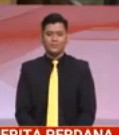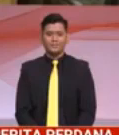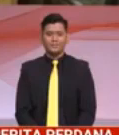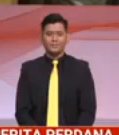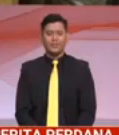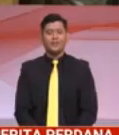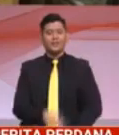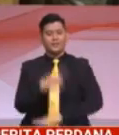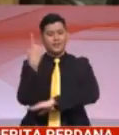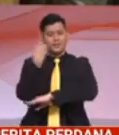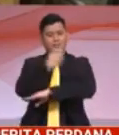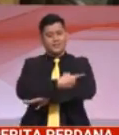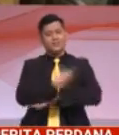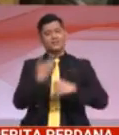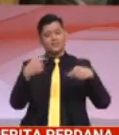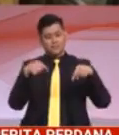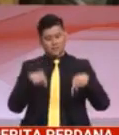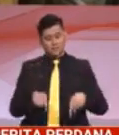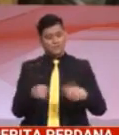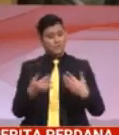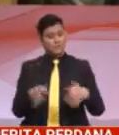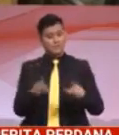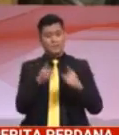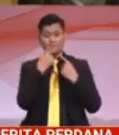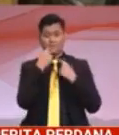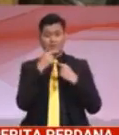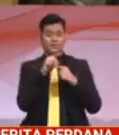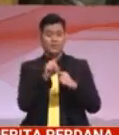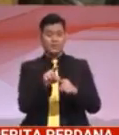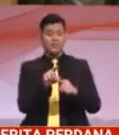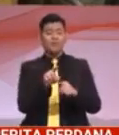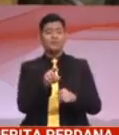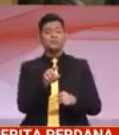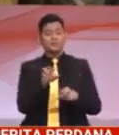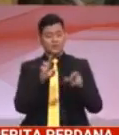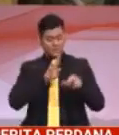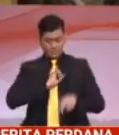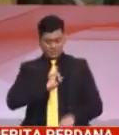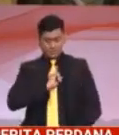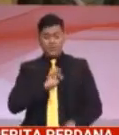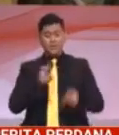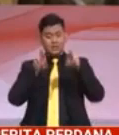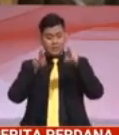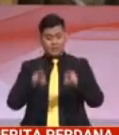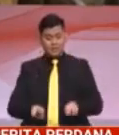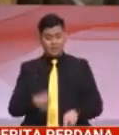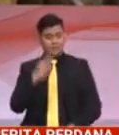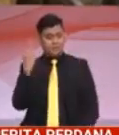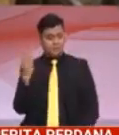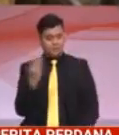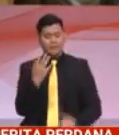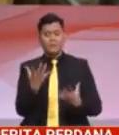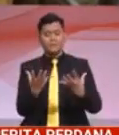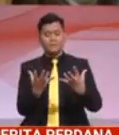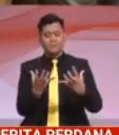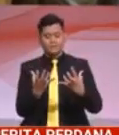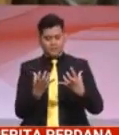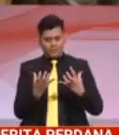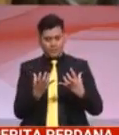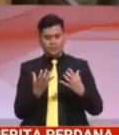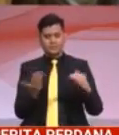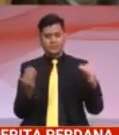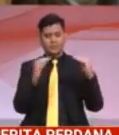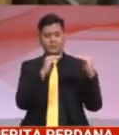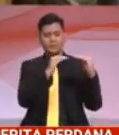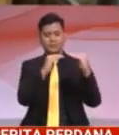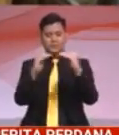hari ini sudah terjawab Dan sebagai red Biasa memang kita mau kestabilan politik di negeri Sabah